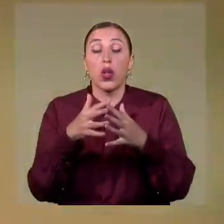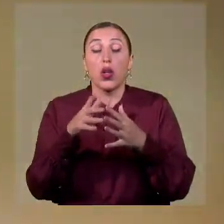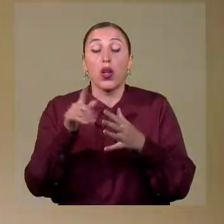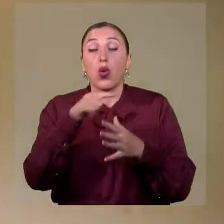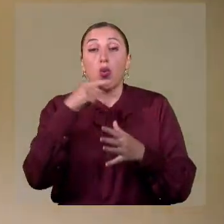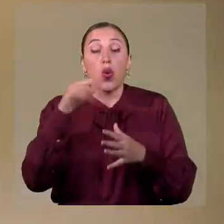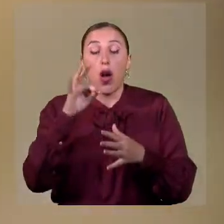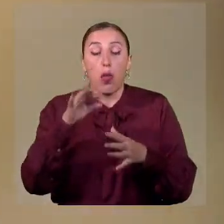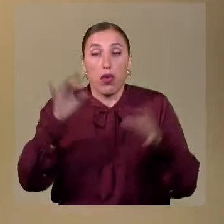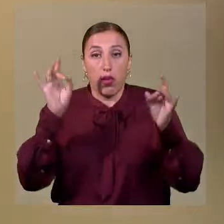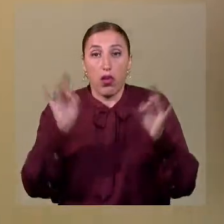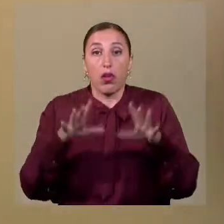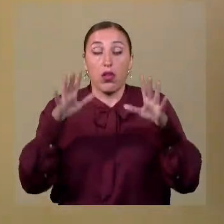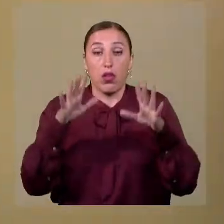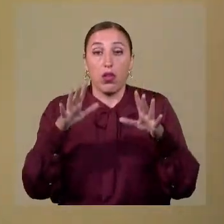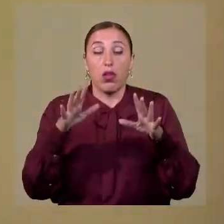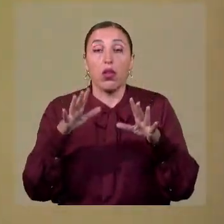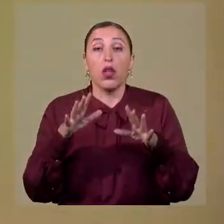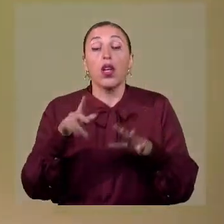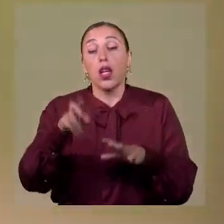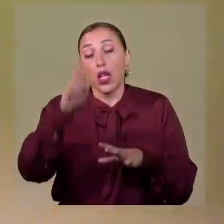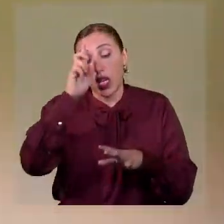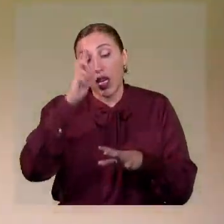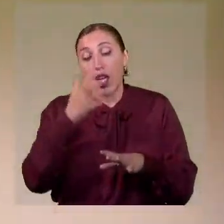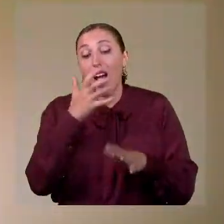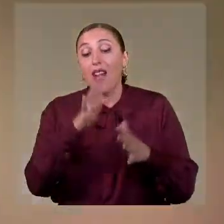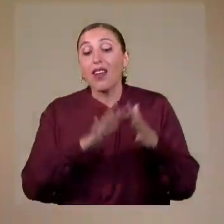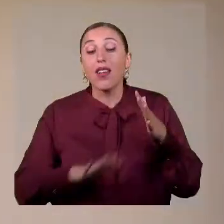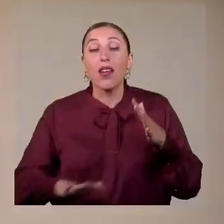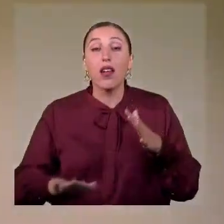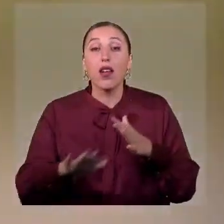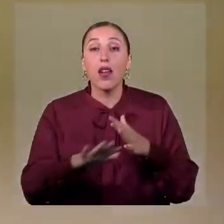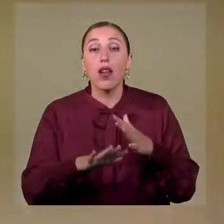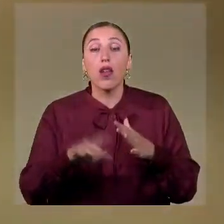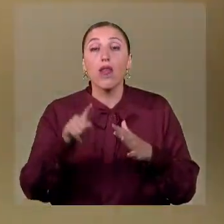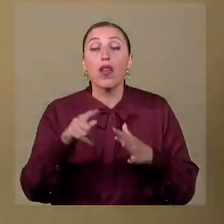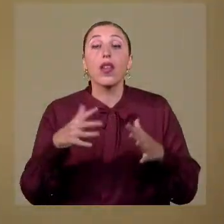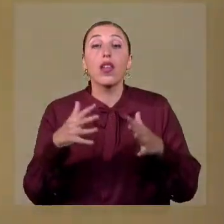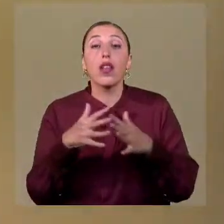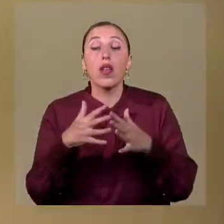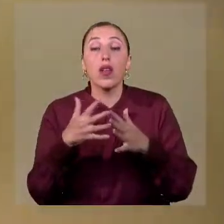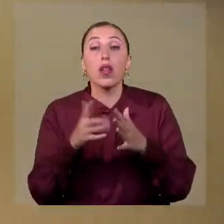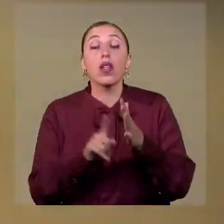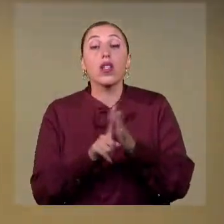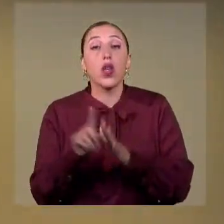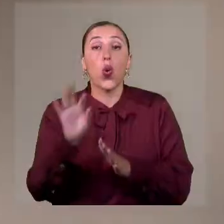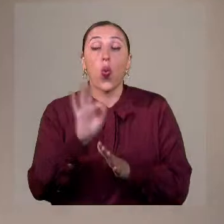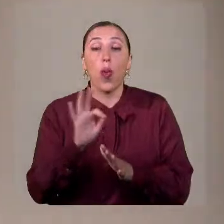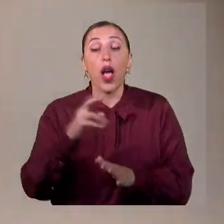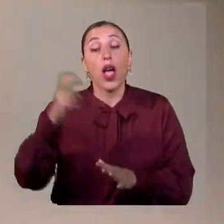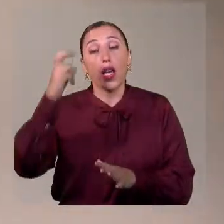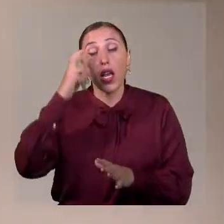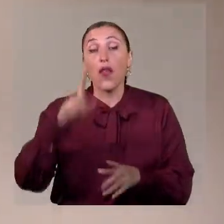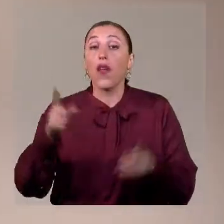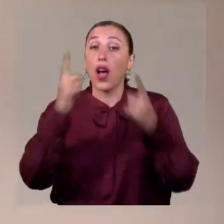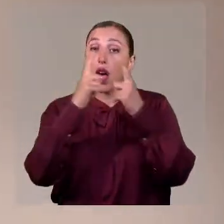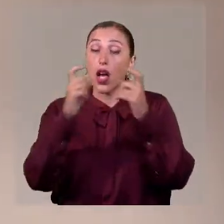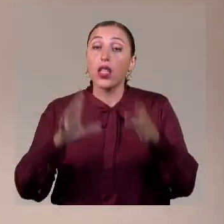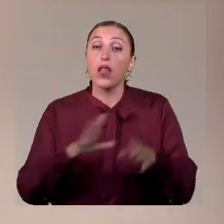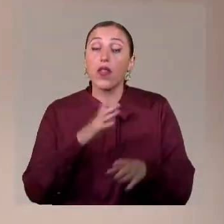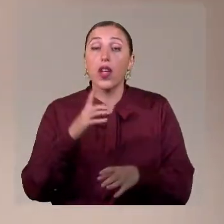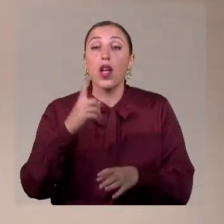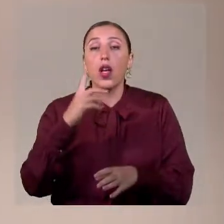ռուսական ուժերի համար, երկրի հարավում հակահարցակողական գործողություններ սկսելու մասին Կիևը հայտարարել էր դեռևս շաբաթներ